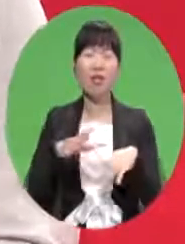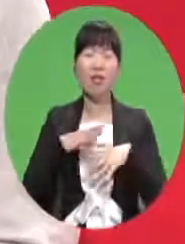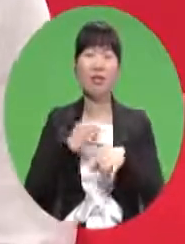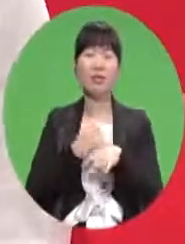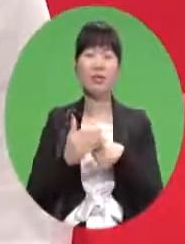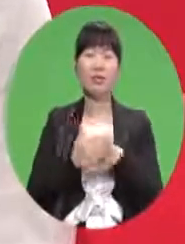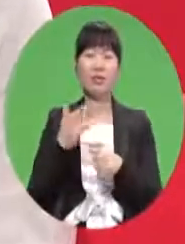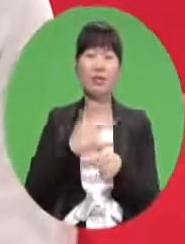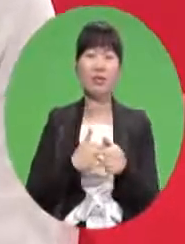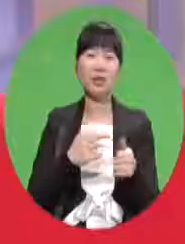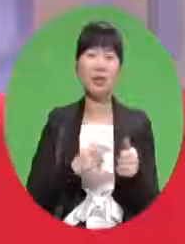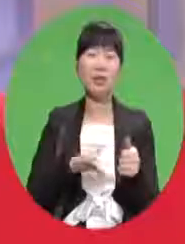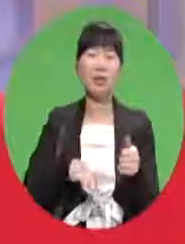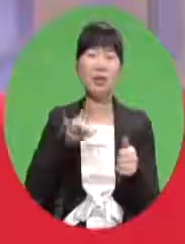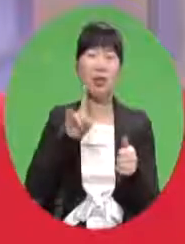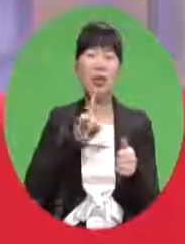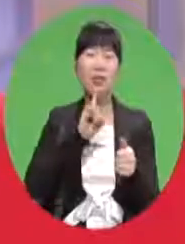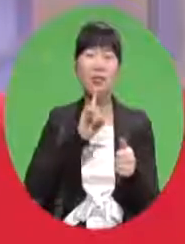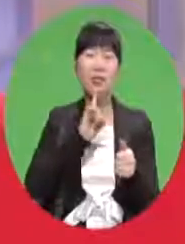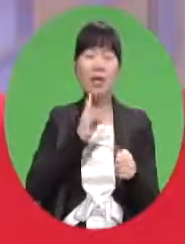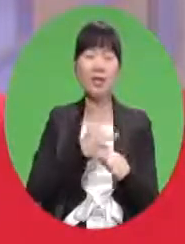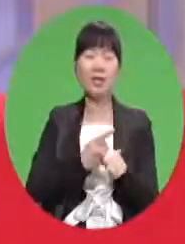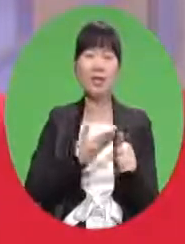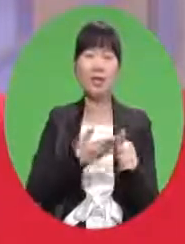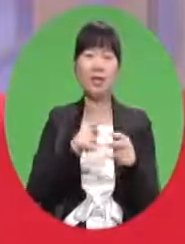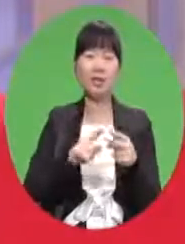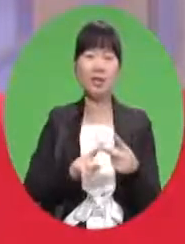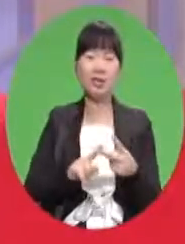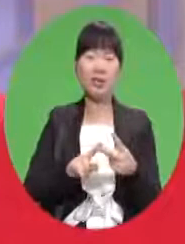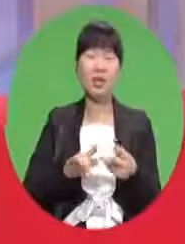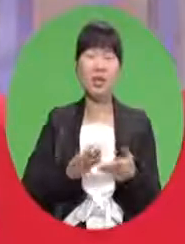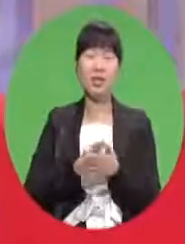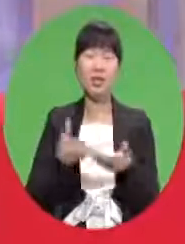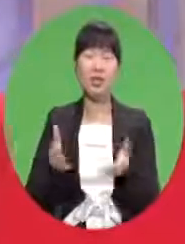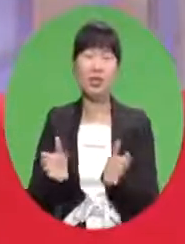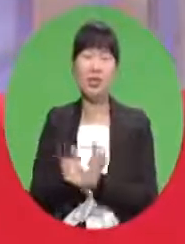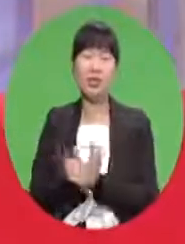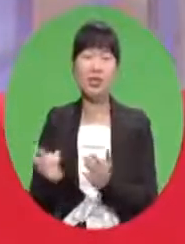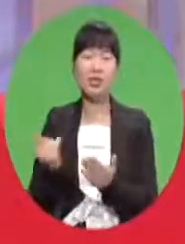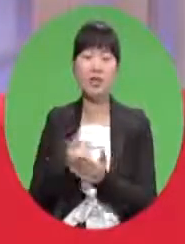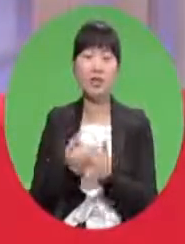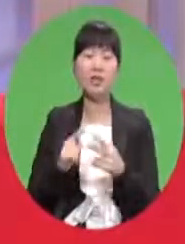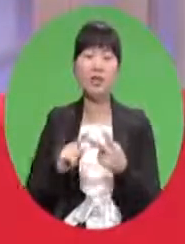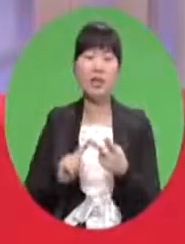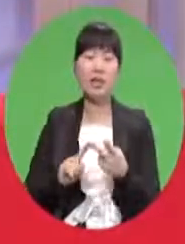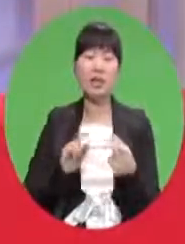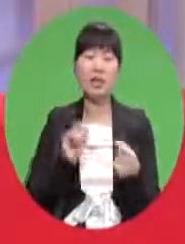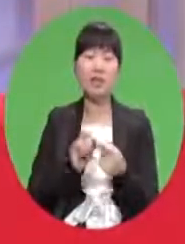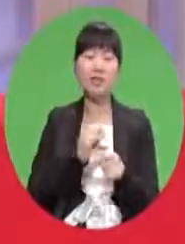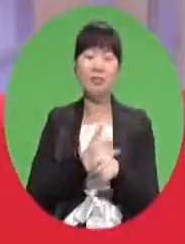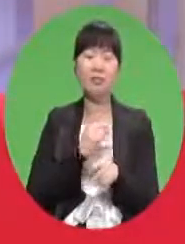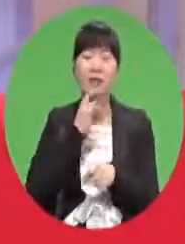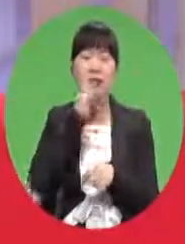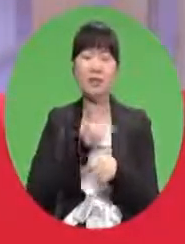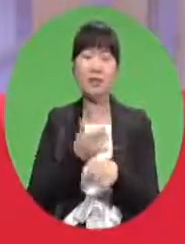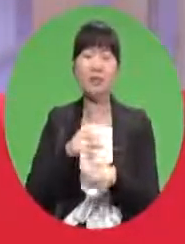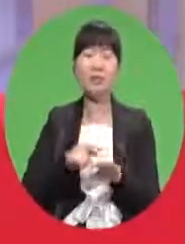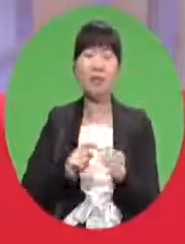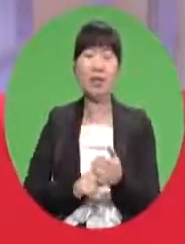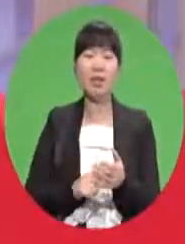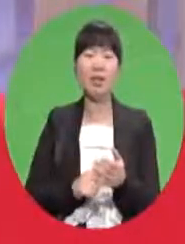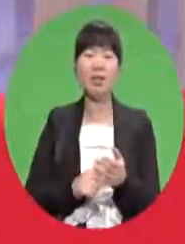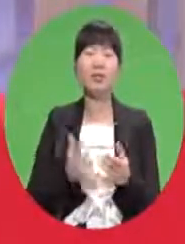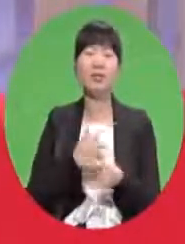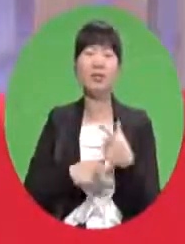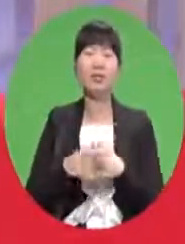그래서 선생님이 먼저 조금 한마디 말을 해준다거나 좀 놀 그룹에 좀 애를 껴준다거나 네. 하는 접근만 해줘도 애는 마음이